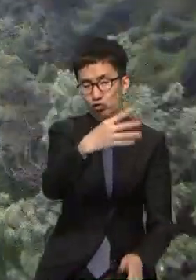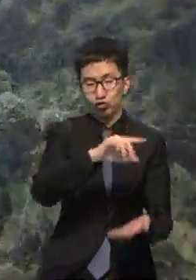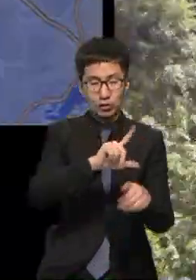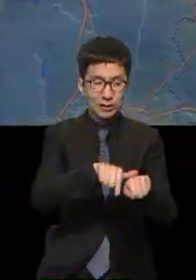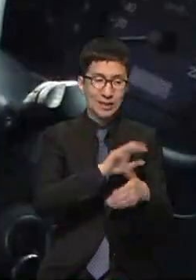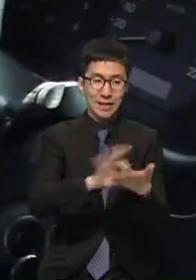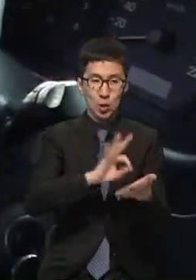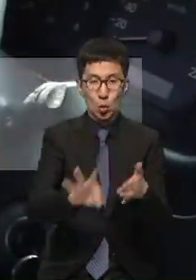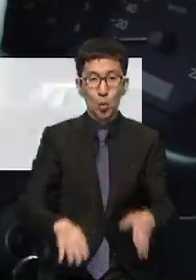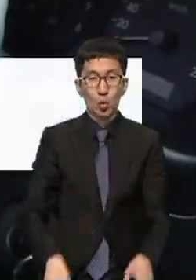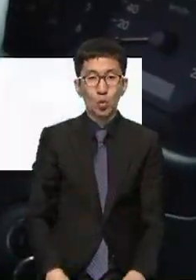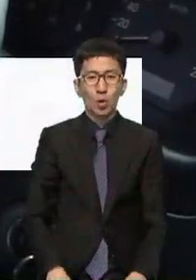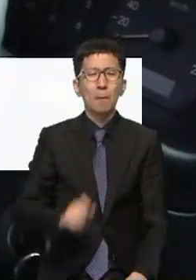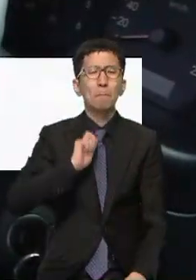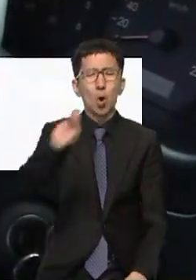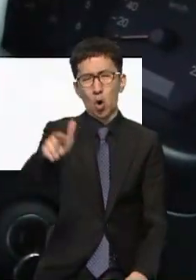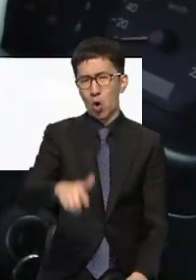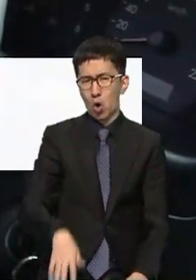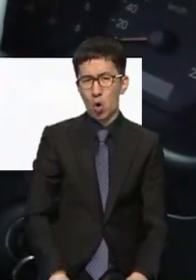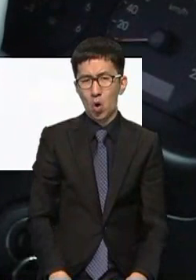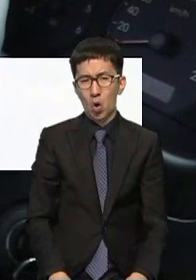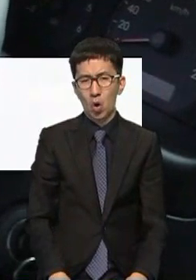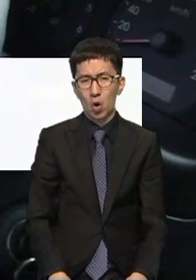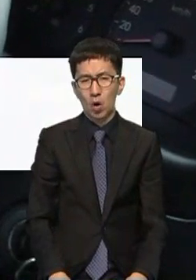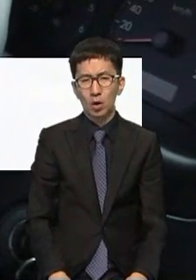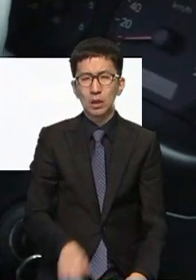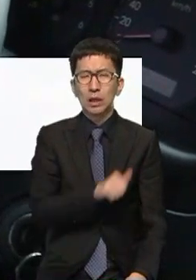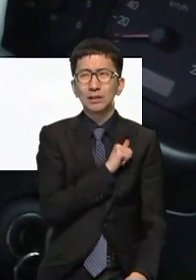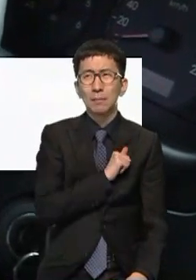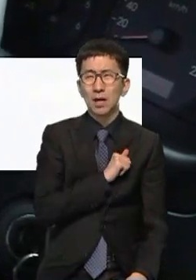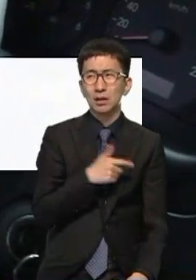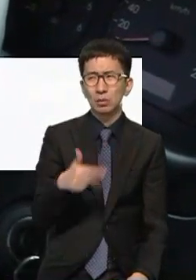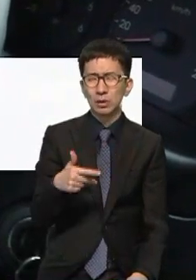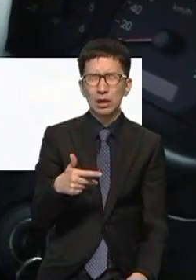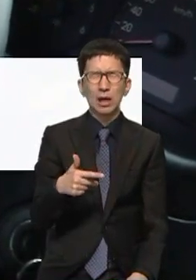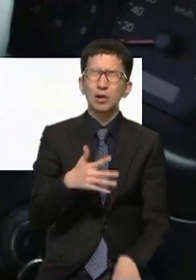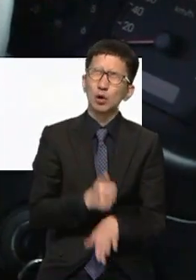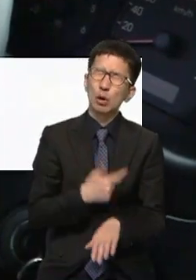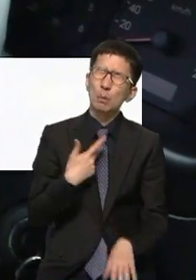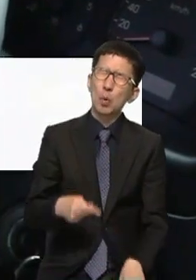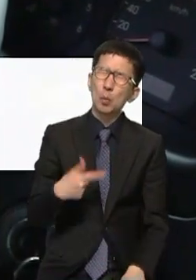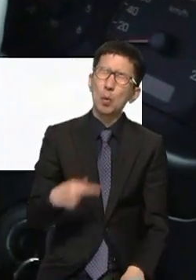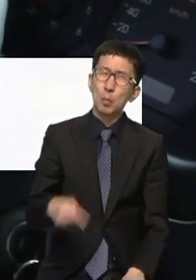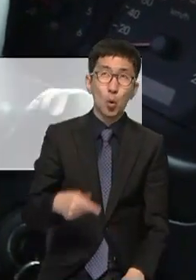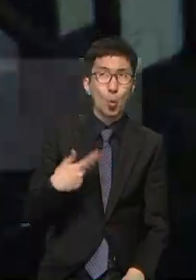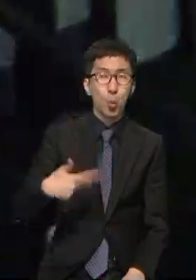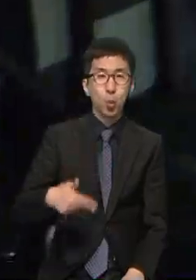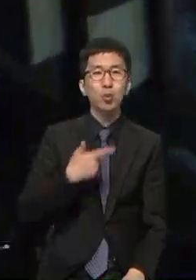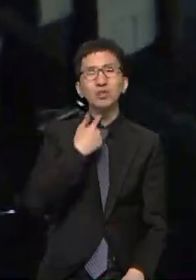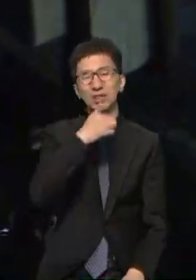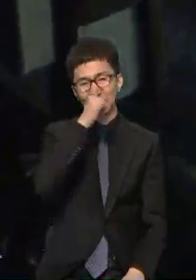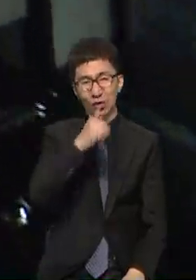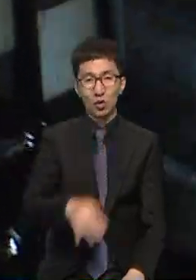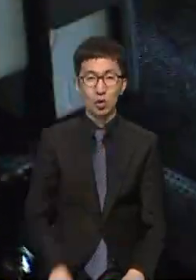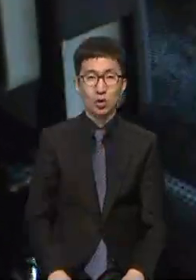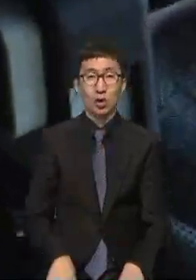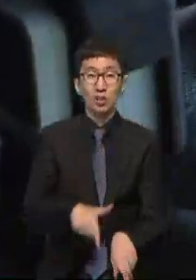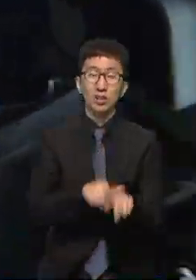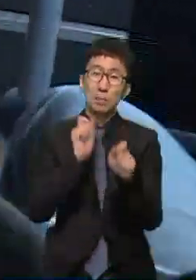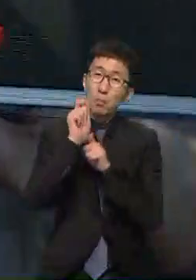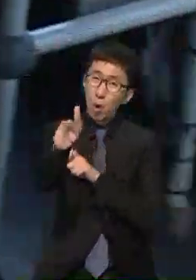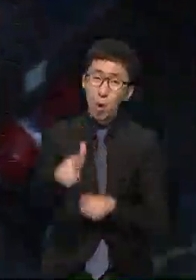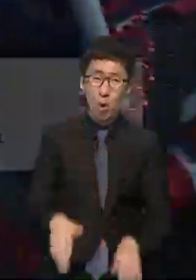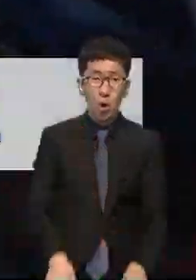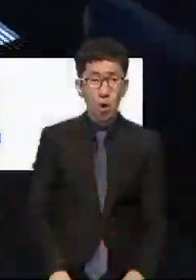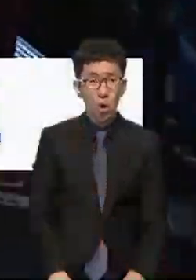걸렸습니다. 이동 거리가 멀다 보니까 참고 계시다가 실수하시는 분들이 여러 계시거든요. 긴 이동 시간이